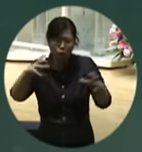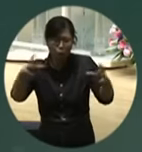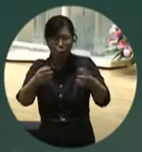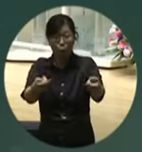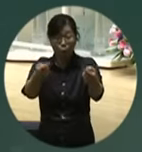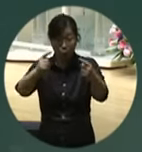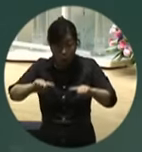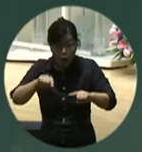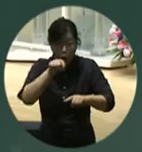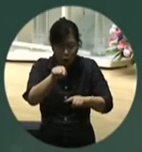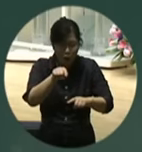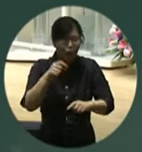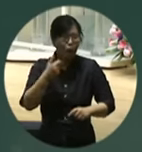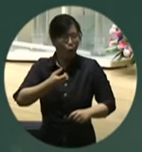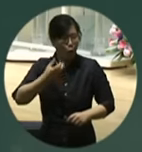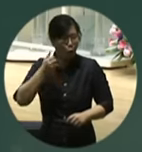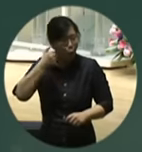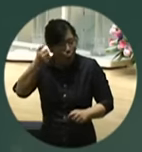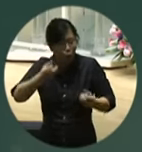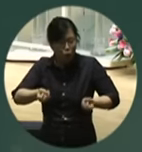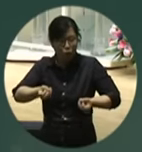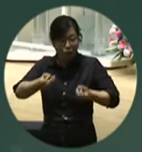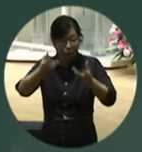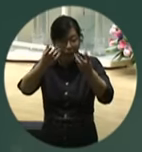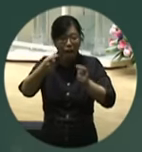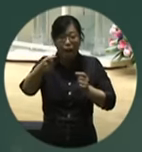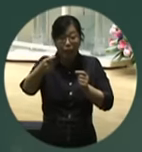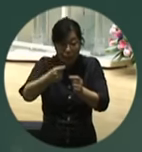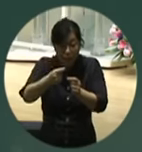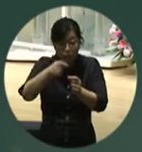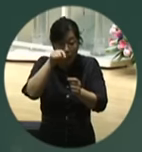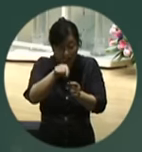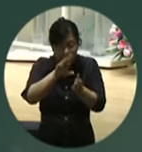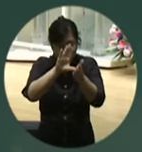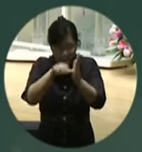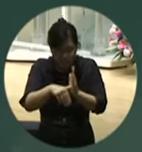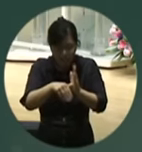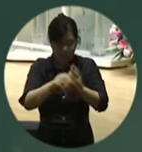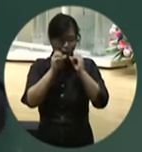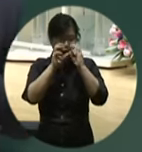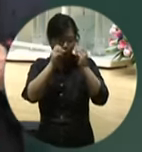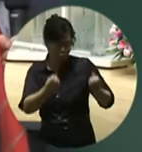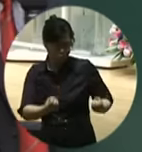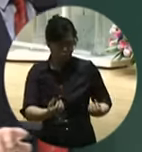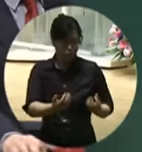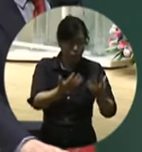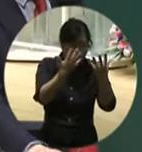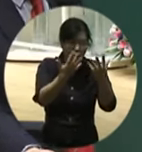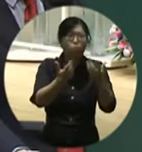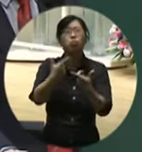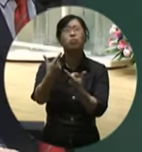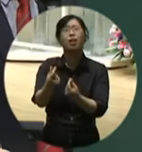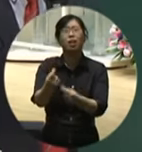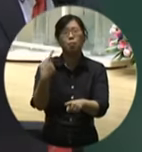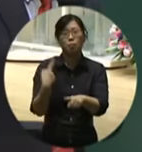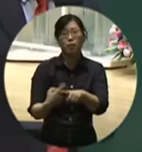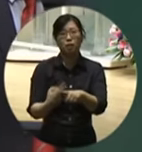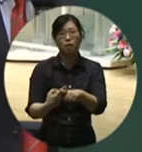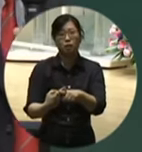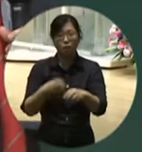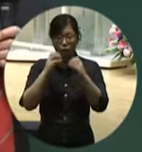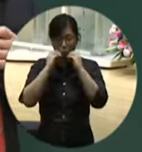that you're sitting in the place that restores this blessing. 토요일에는 전도자들만 모여라. So on Saturdays, only the evangelists gather. 토요일